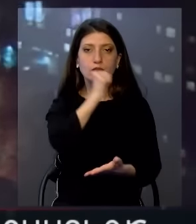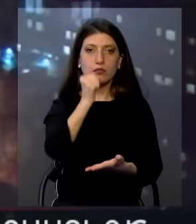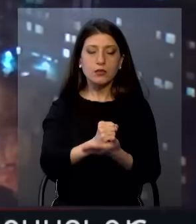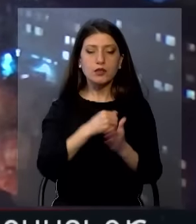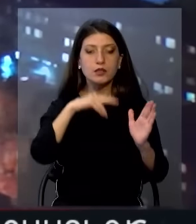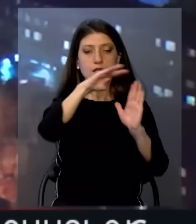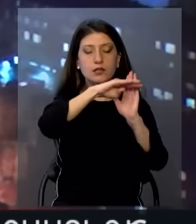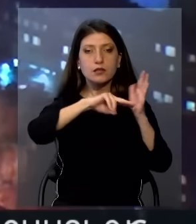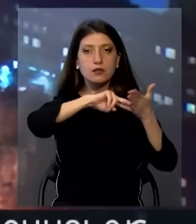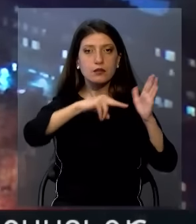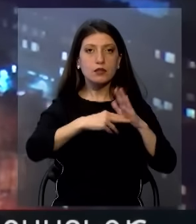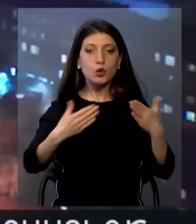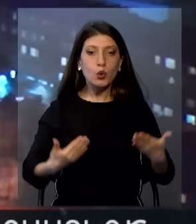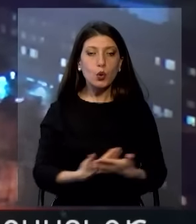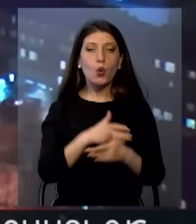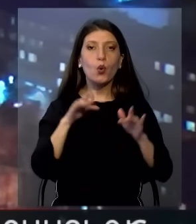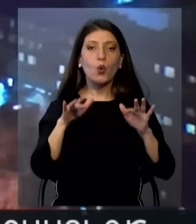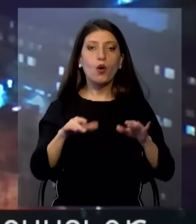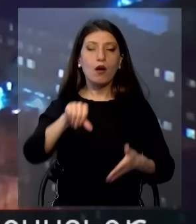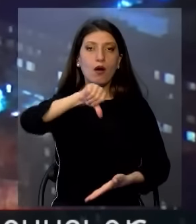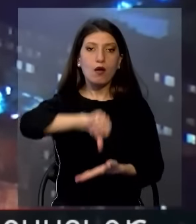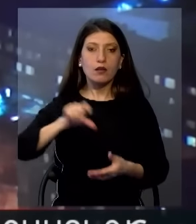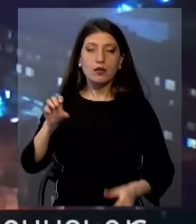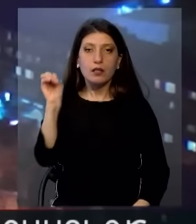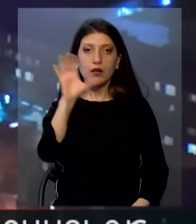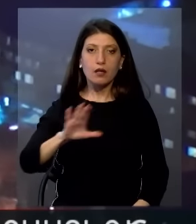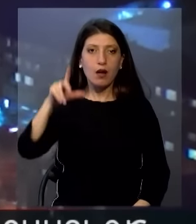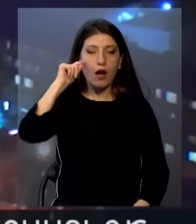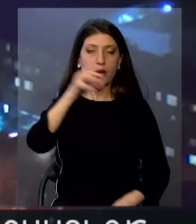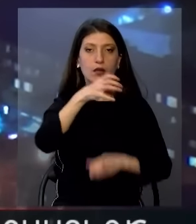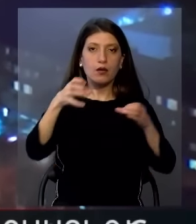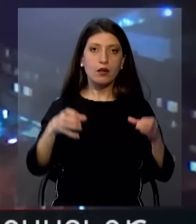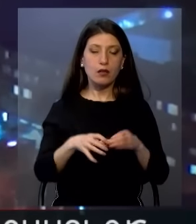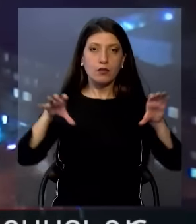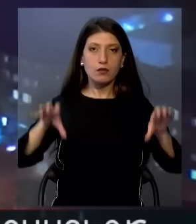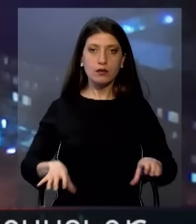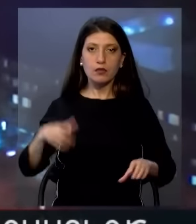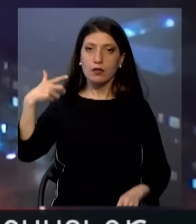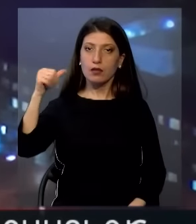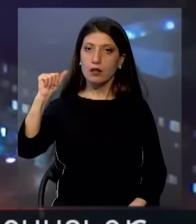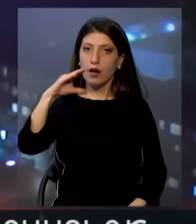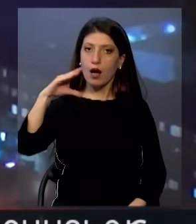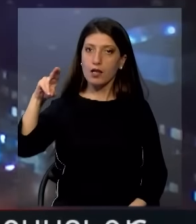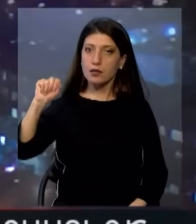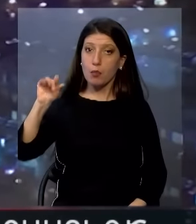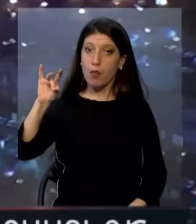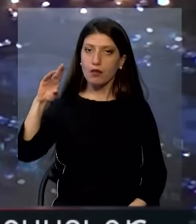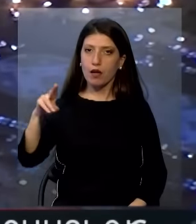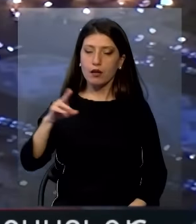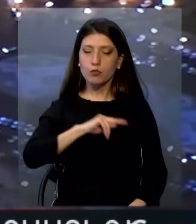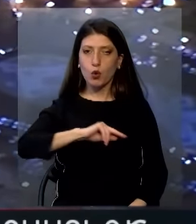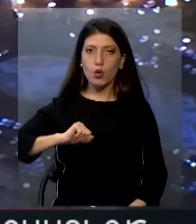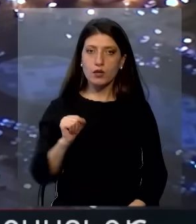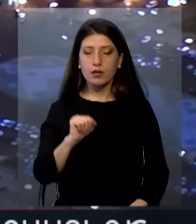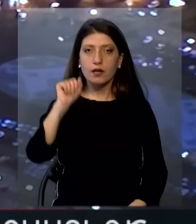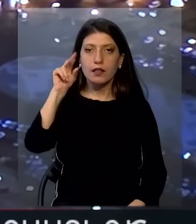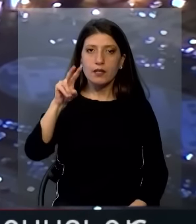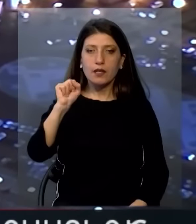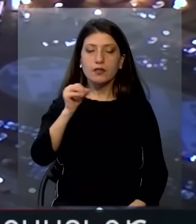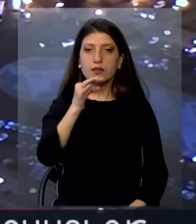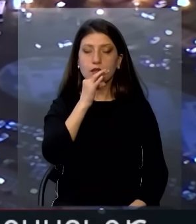ծրագիրը։ Այս նոր նախաձեռնության անդամներից մեկը Եվրոպայի հայ դատի հանձնախմբի նախագահ Գասպար Կարամպետյանը, իմ գործընկեր Լիլիթ Ասերյանի